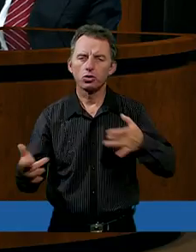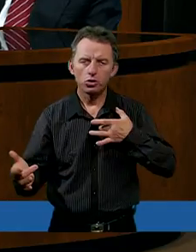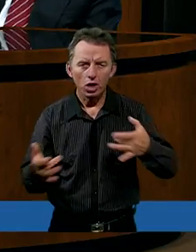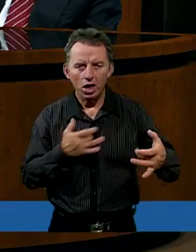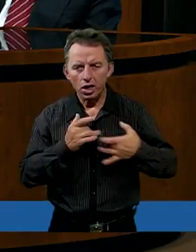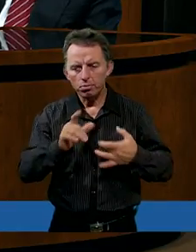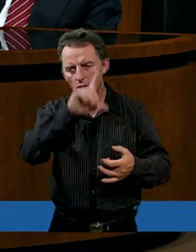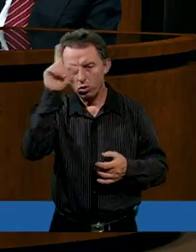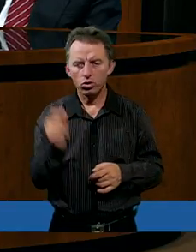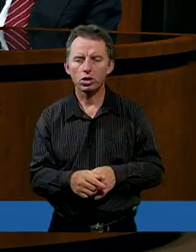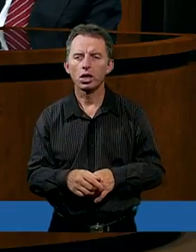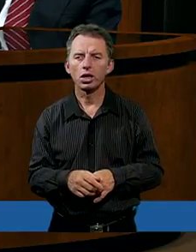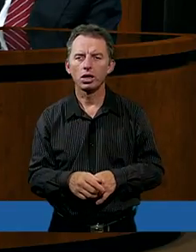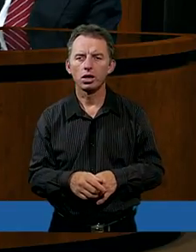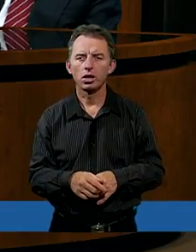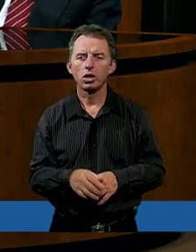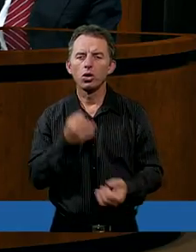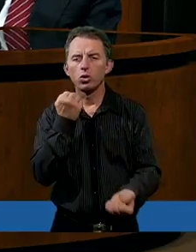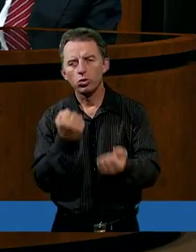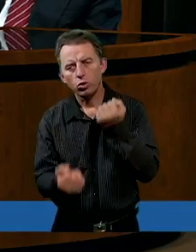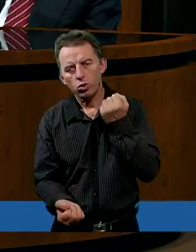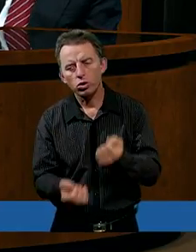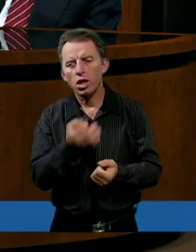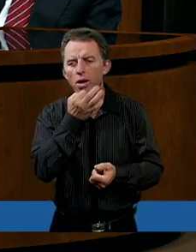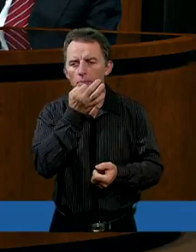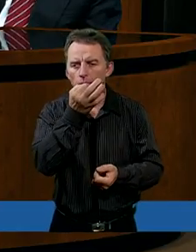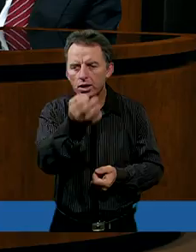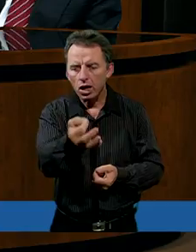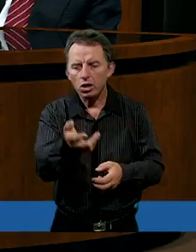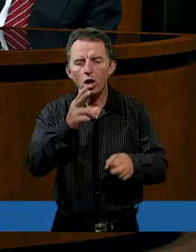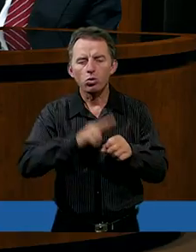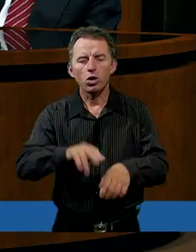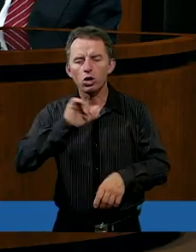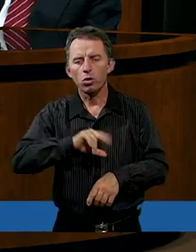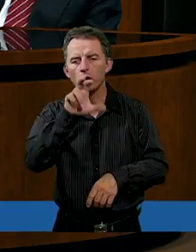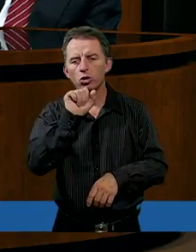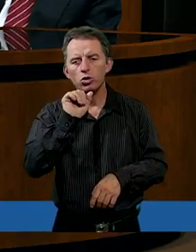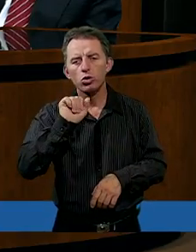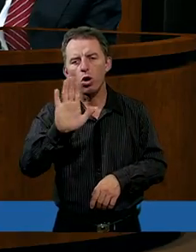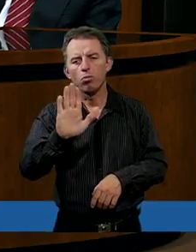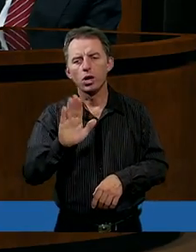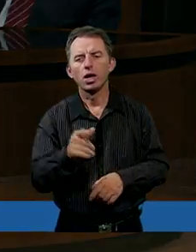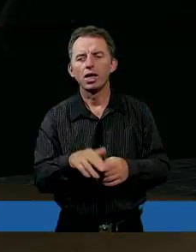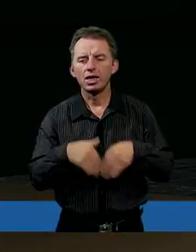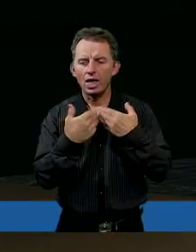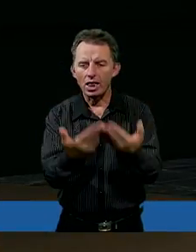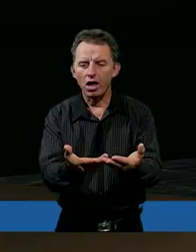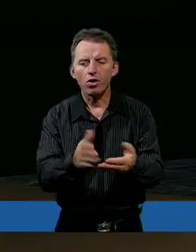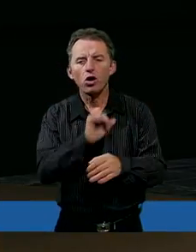cierpień ludzkich, te trudne pytania, które sobie Iob zadawał, nigdy nie